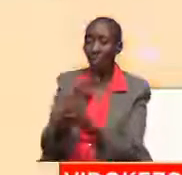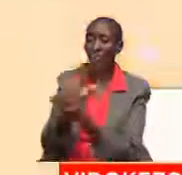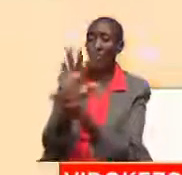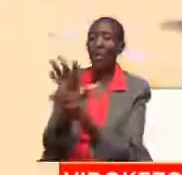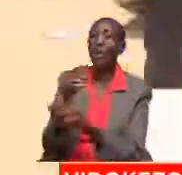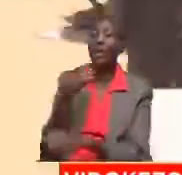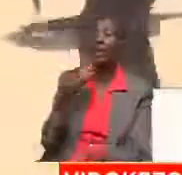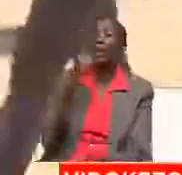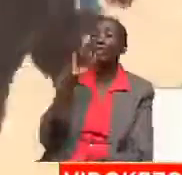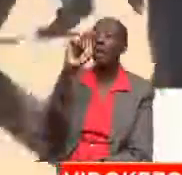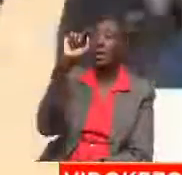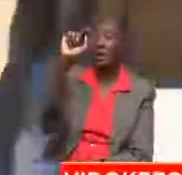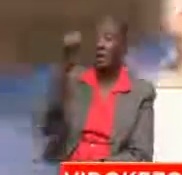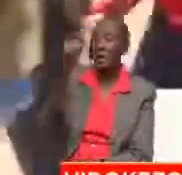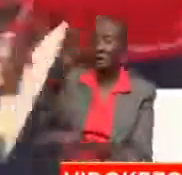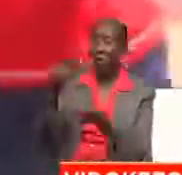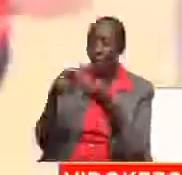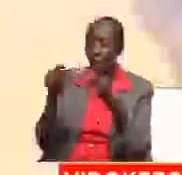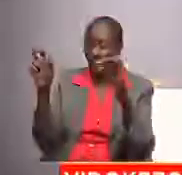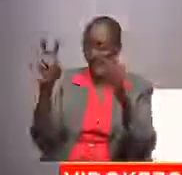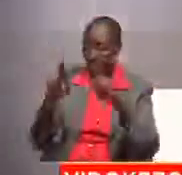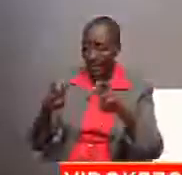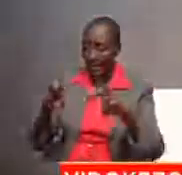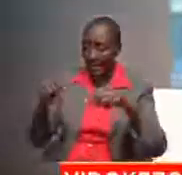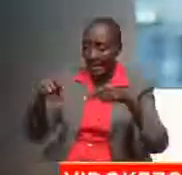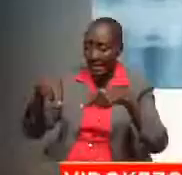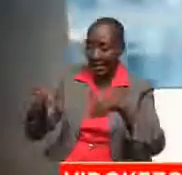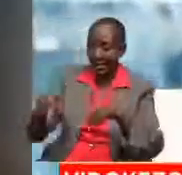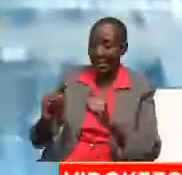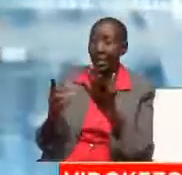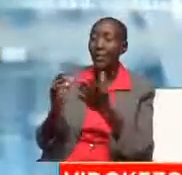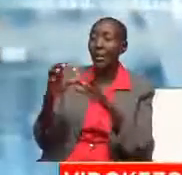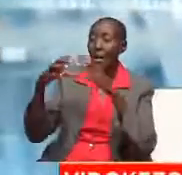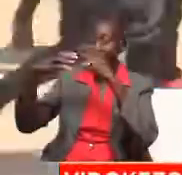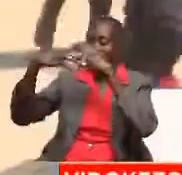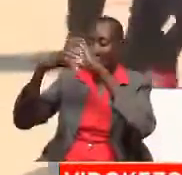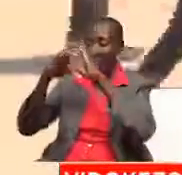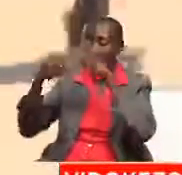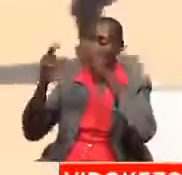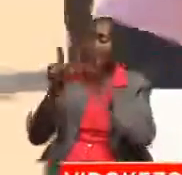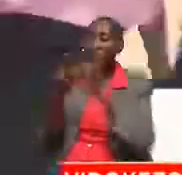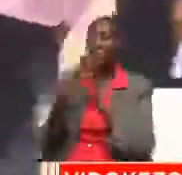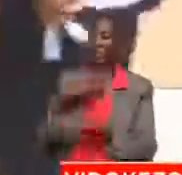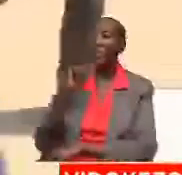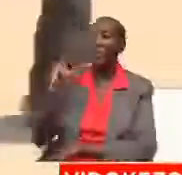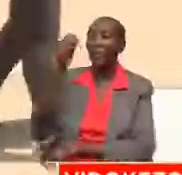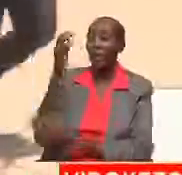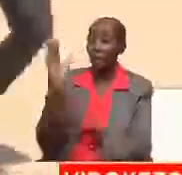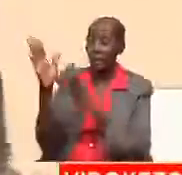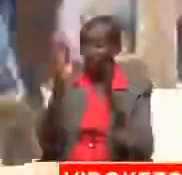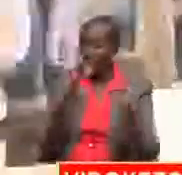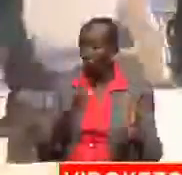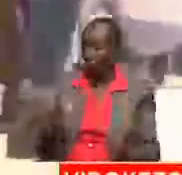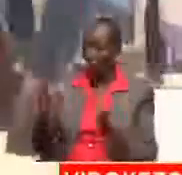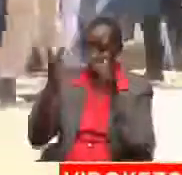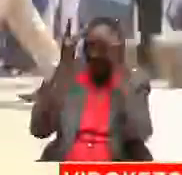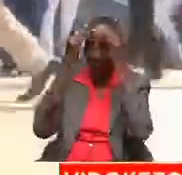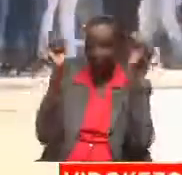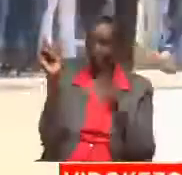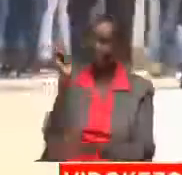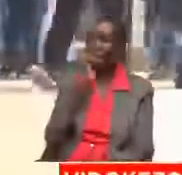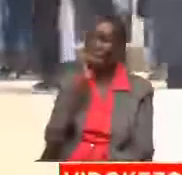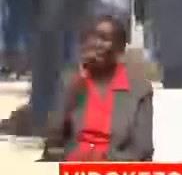kuwa Kenya itaanza kufanya utafiti binafsi wa kimaabara, ingawa amewataka wa Kenya wajiandae kwa hatua zaidi iwapo hatua za